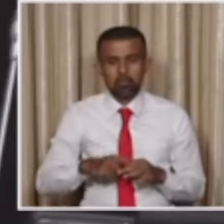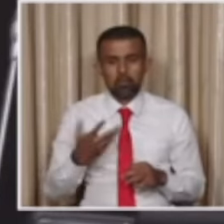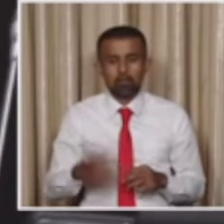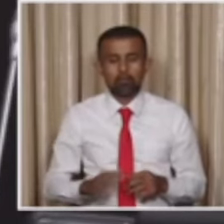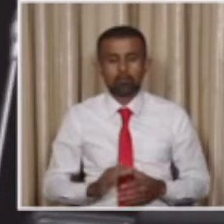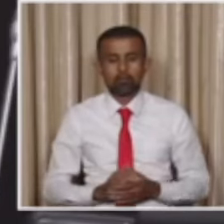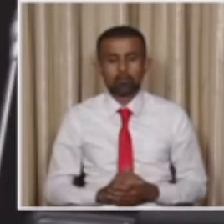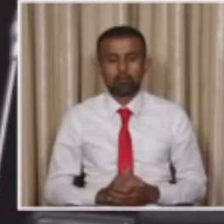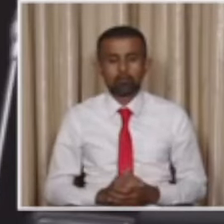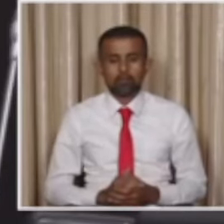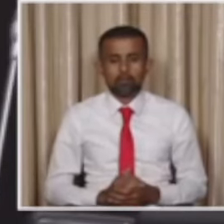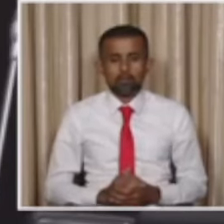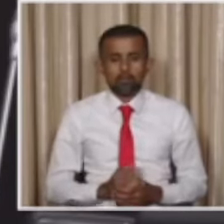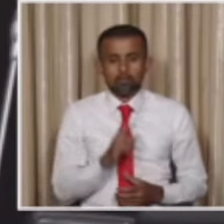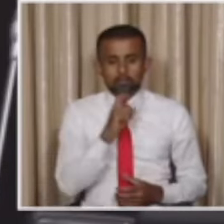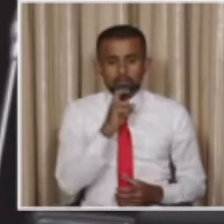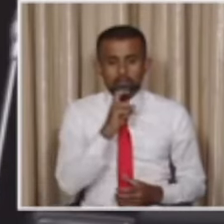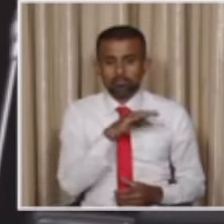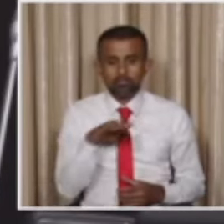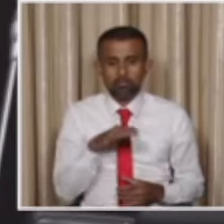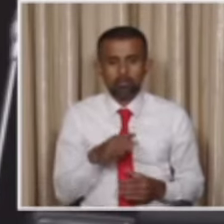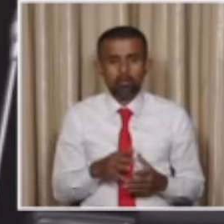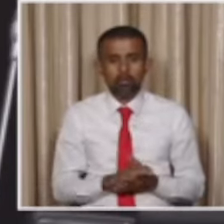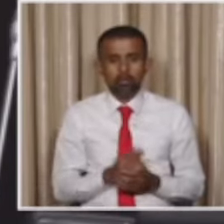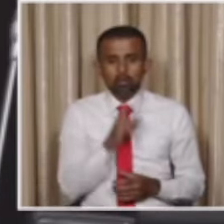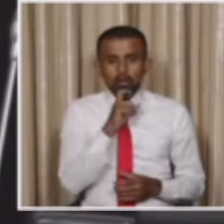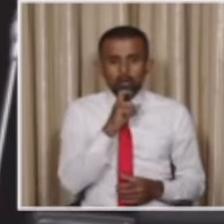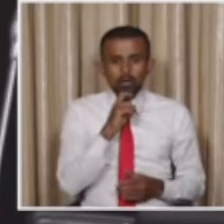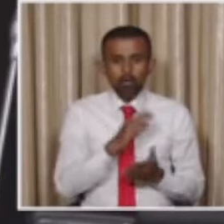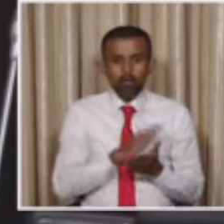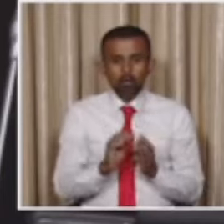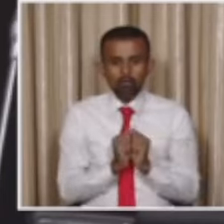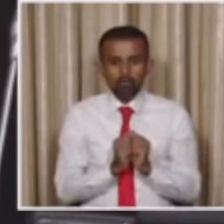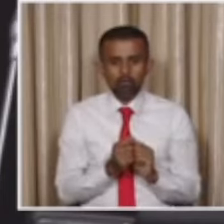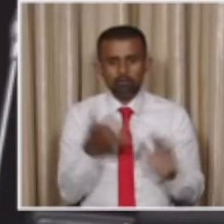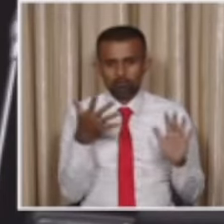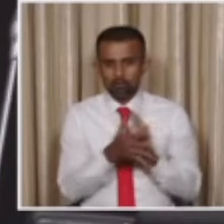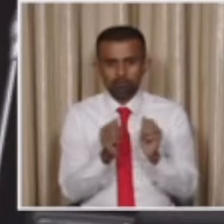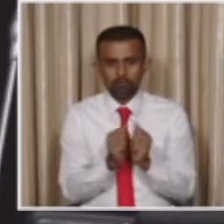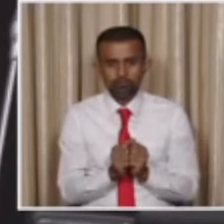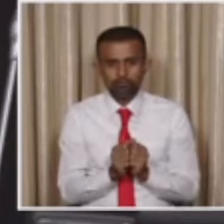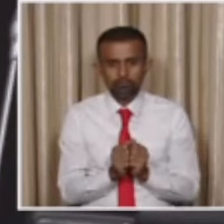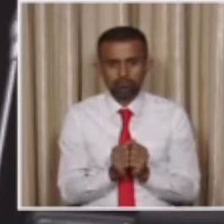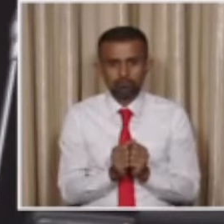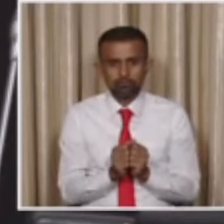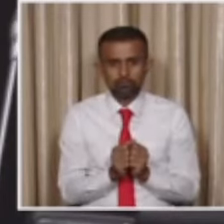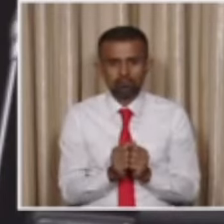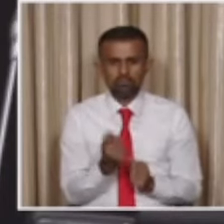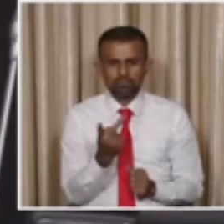ඉන්නේ අධිකරණ සේවයේ බොහෝ දෙනෙක්. මේ අධිකරණ සේවයේ මේ වගේ වැරදි වැඩ කරන අය අතේ ඇඟිලි ගන්නට ඉන්නේ.